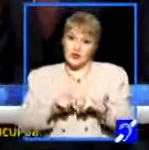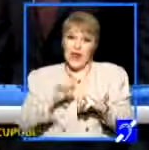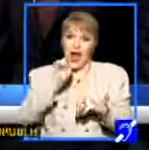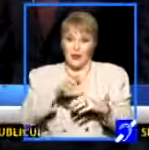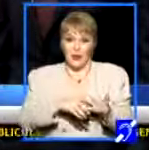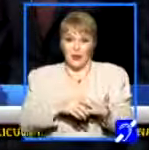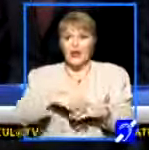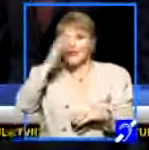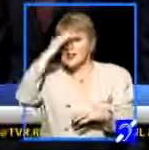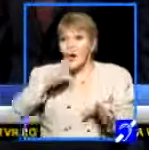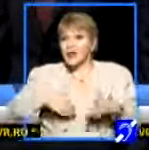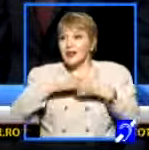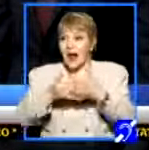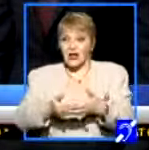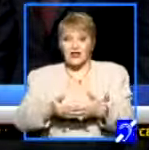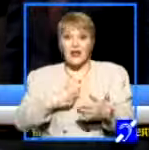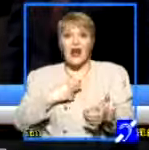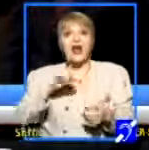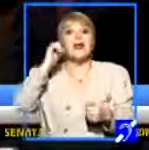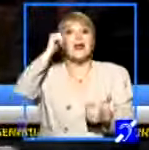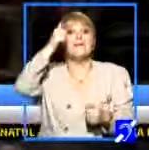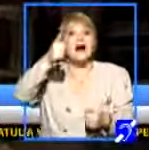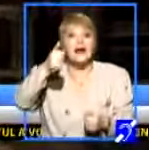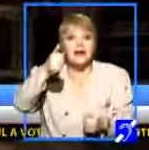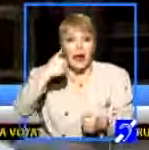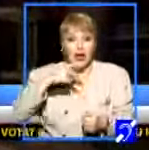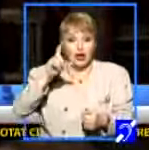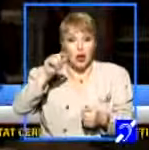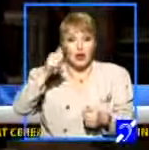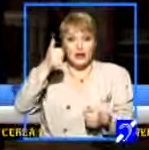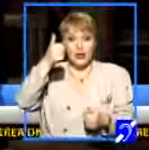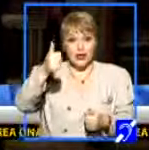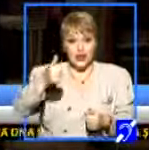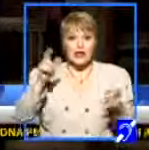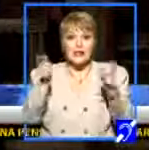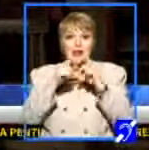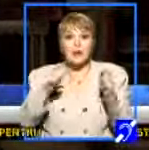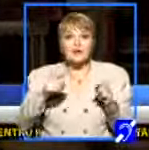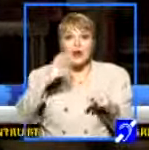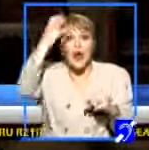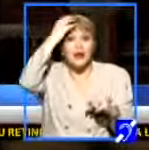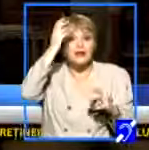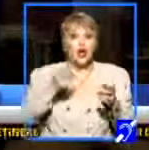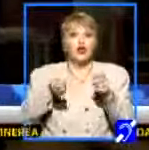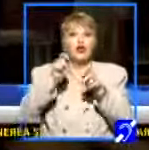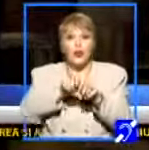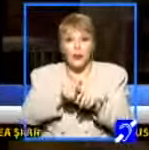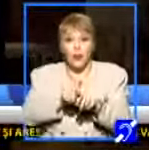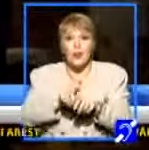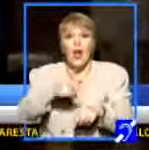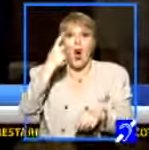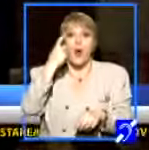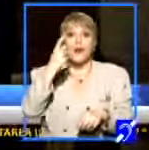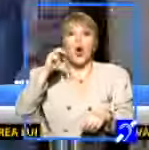a principesei moștenitoare este mâine. 26 martie este o dublă sărbătoare regală pentru că în această zi, în